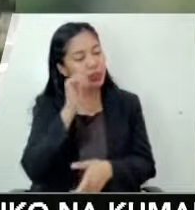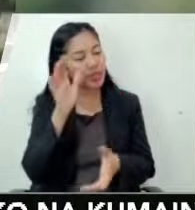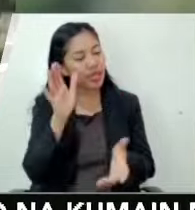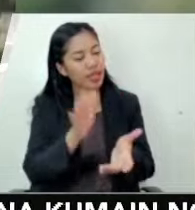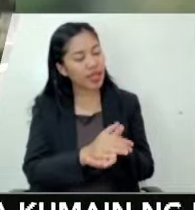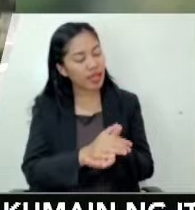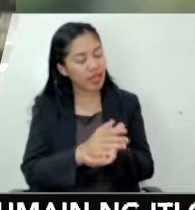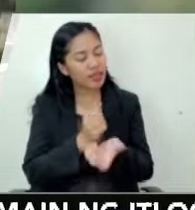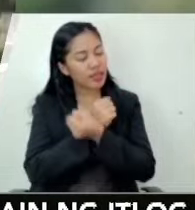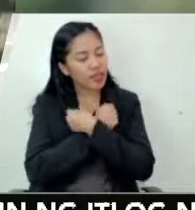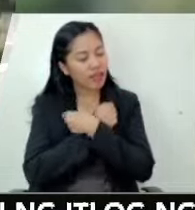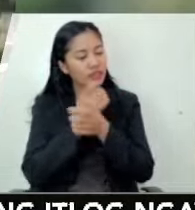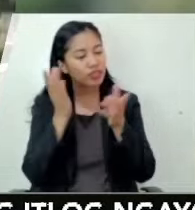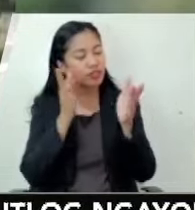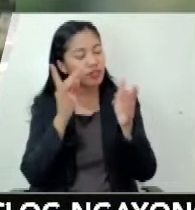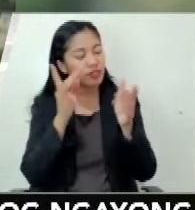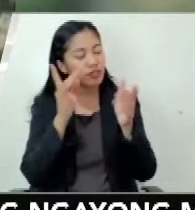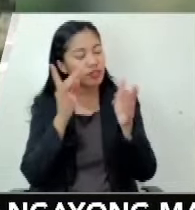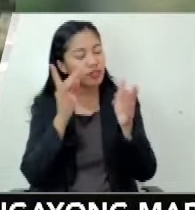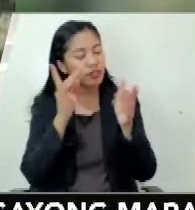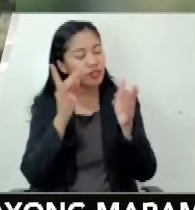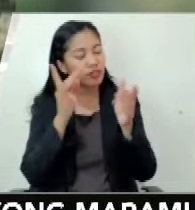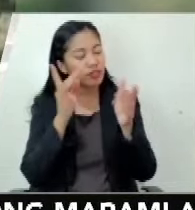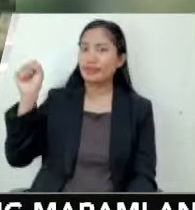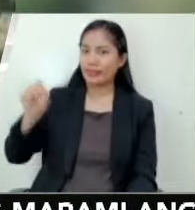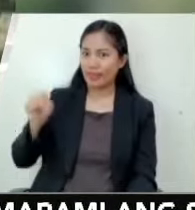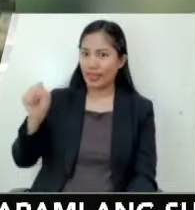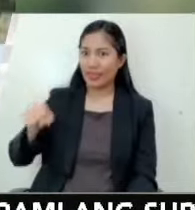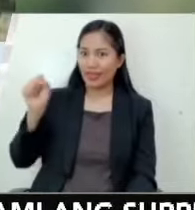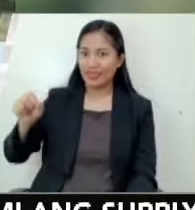buhay. Apo, Father.